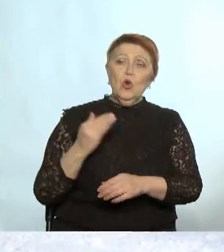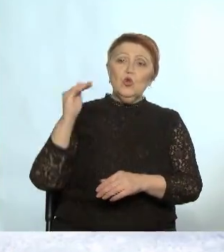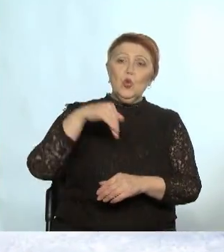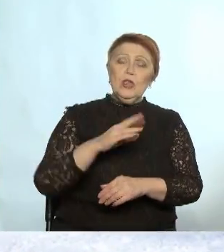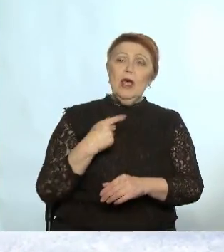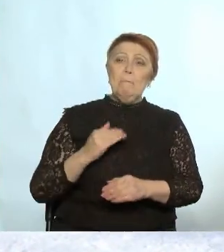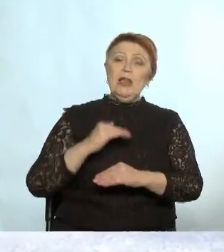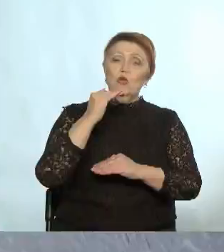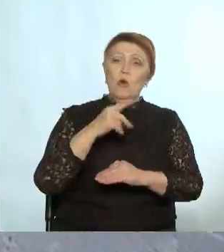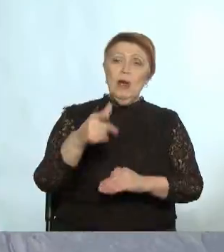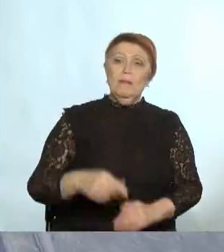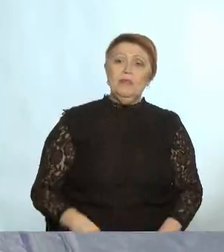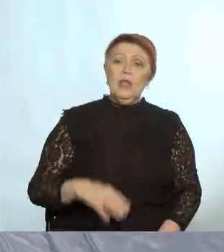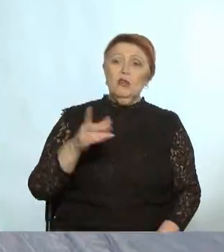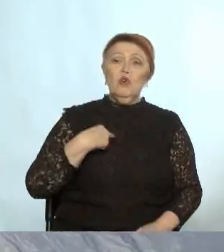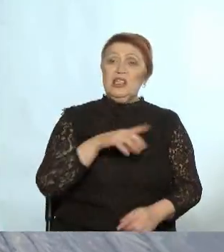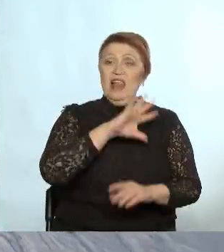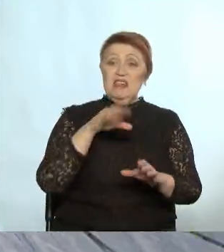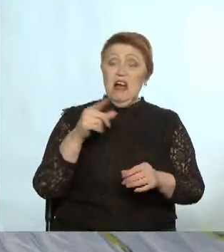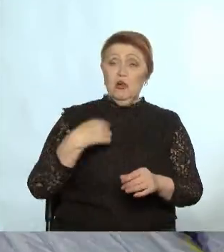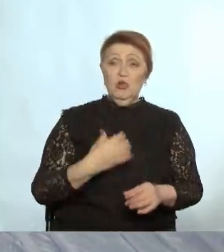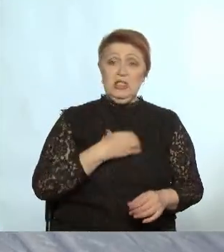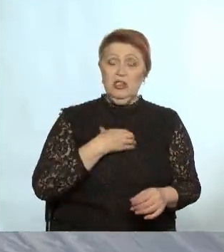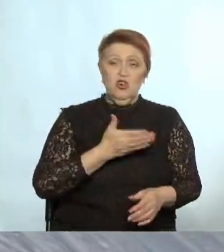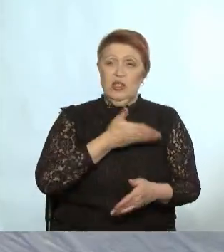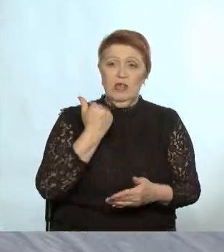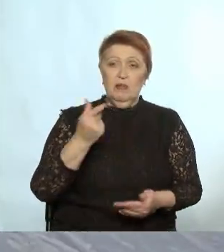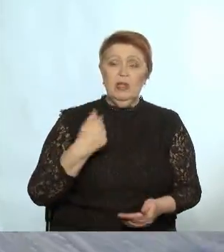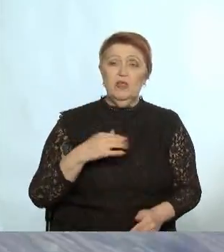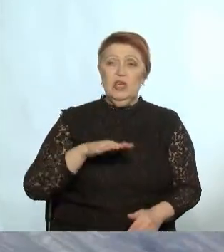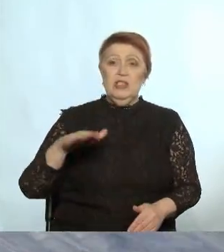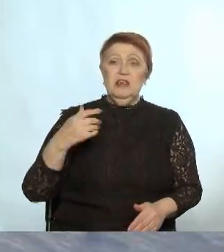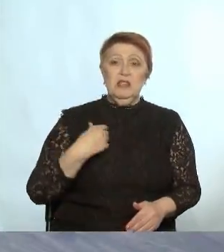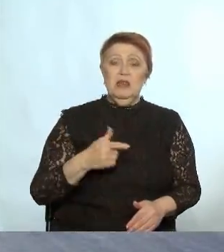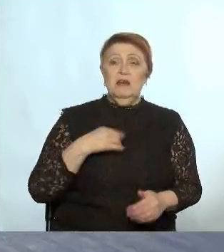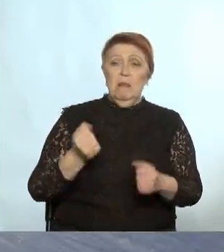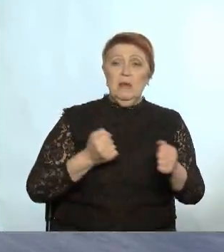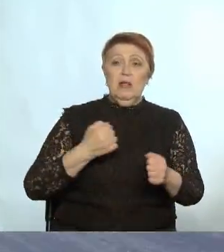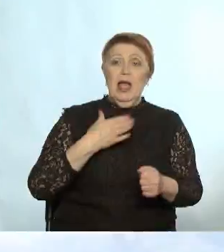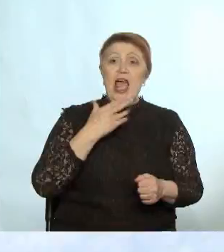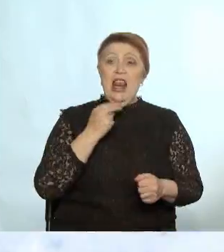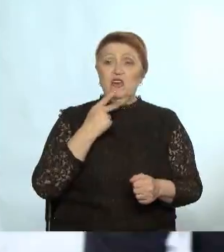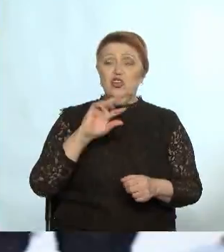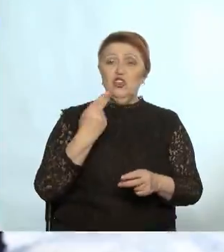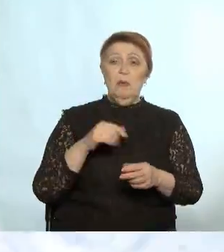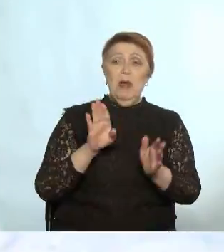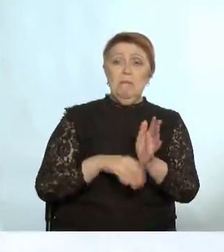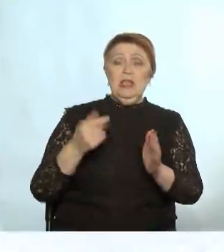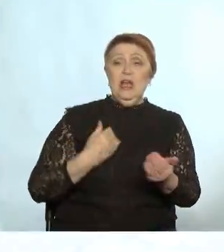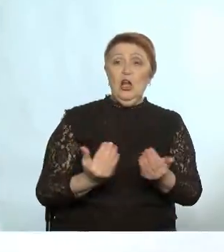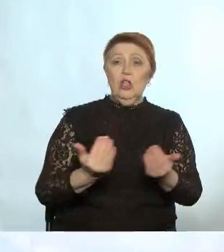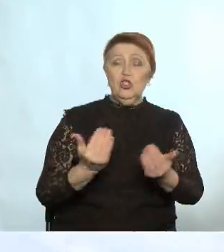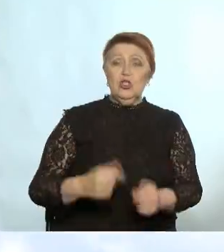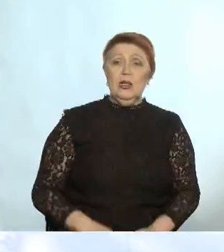несколько километров никого не испугала. Пройти ее на лыжах для этих ребят гораздо легче, чем пробежать без них. Ведь во время лыжной гонки